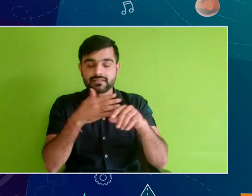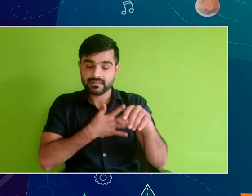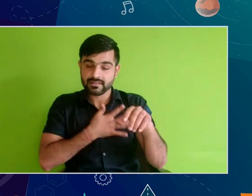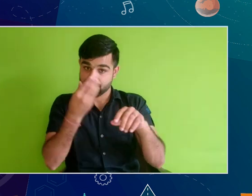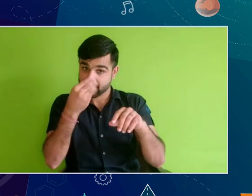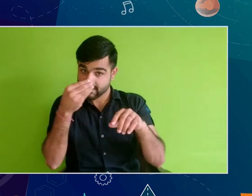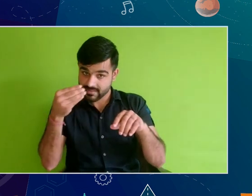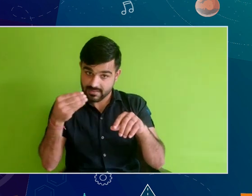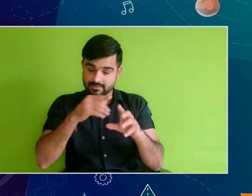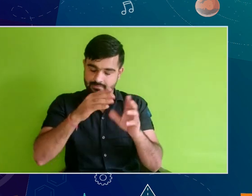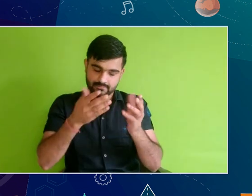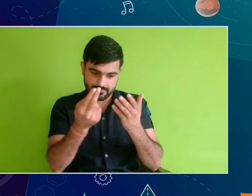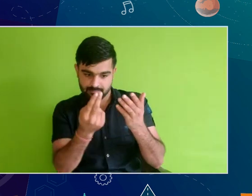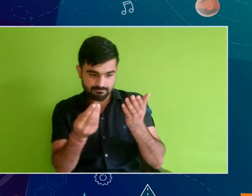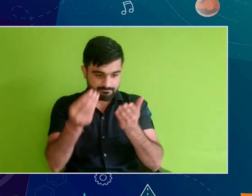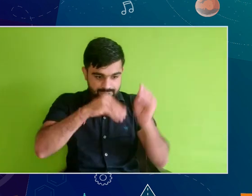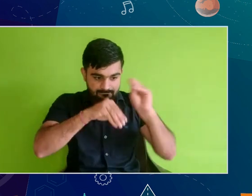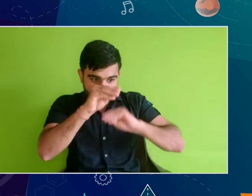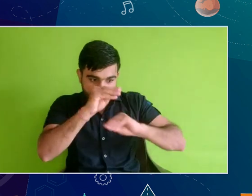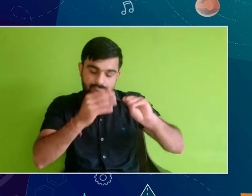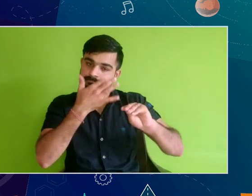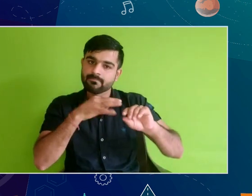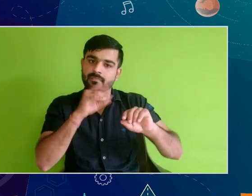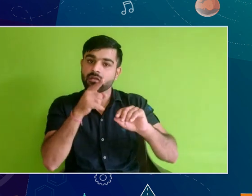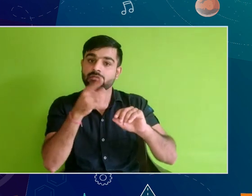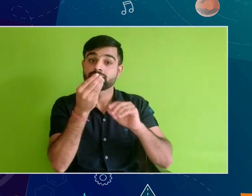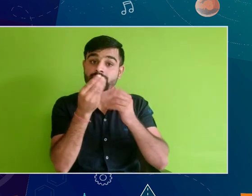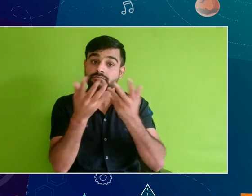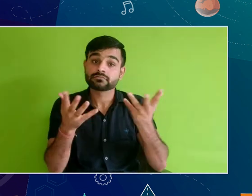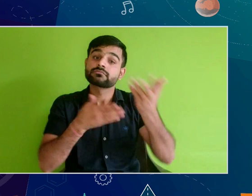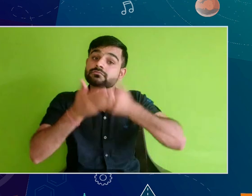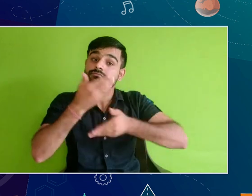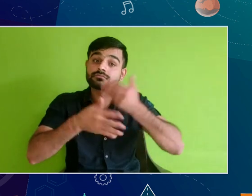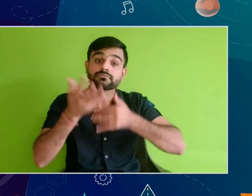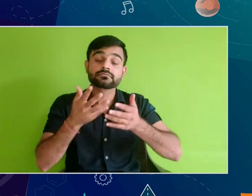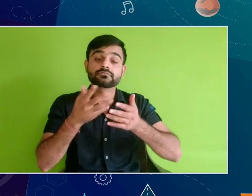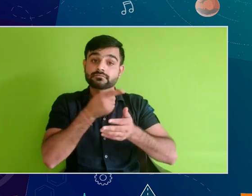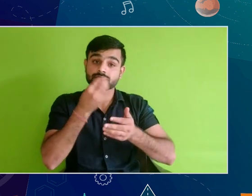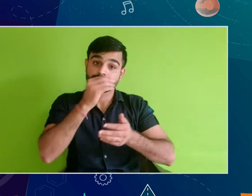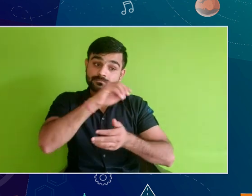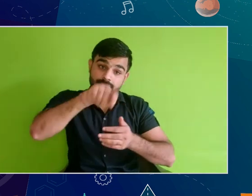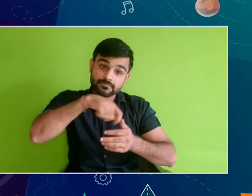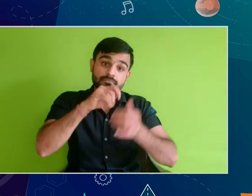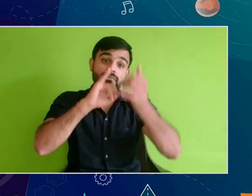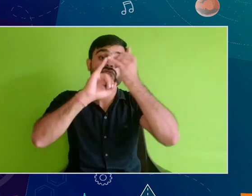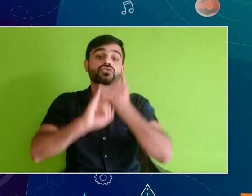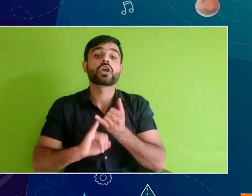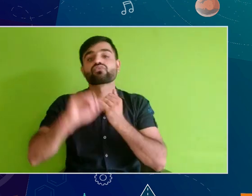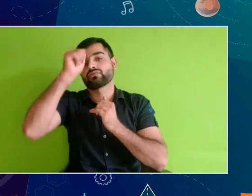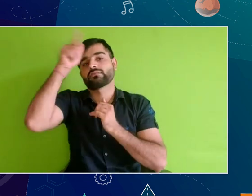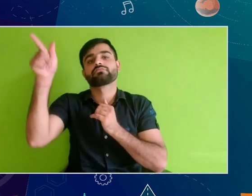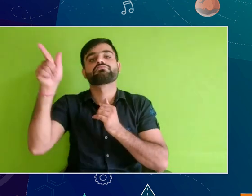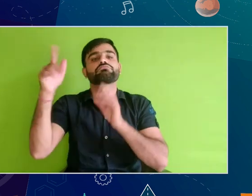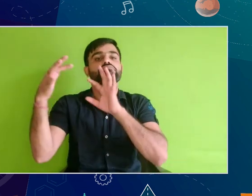उसको डेकोरेट करते हैं, तो ये कुछ चीजें हमें ये बताती हैं कि ये डिश साउथ इंडिया को बिलोंग करती है।